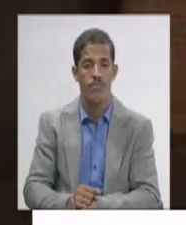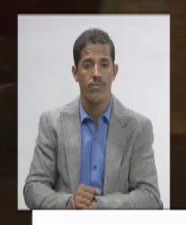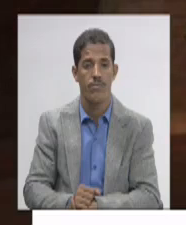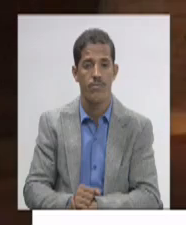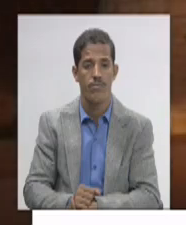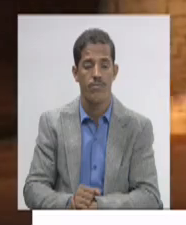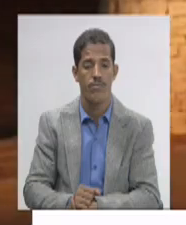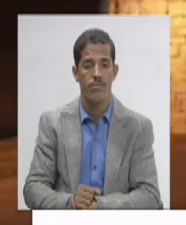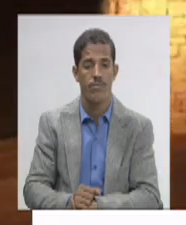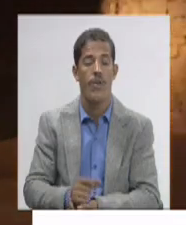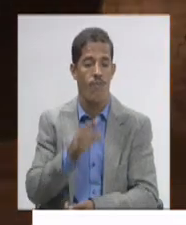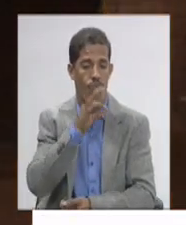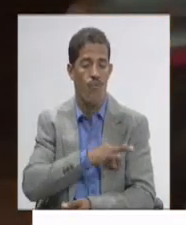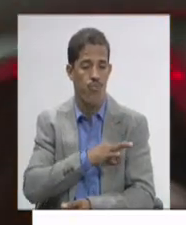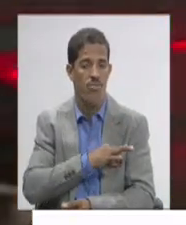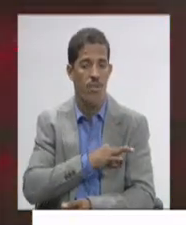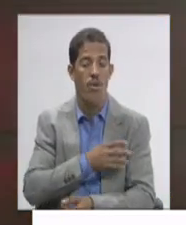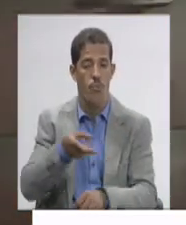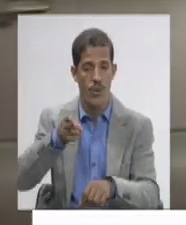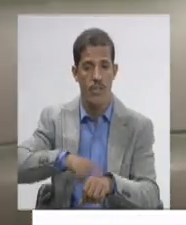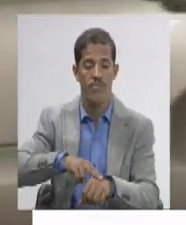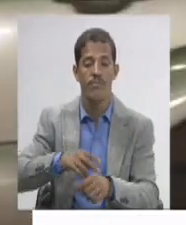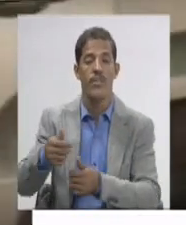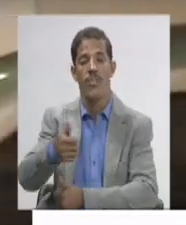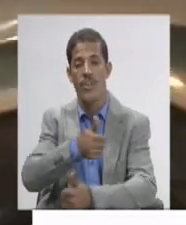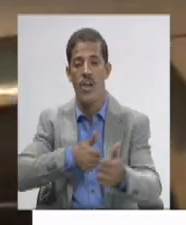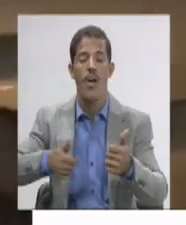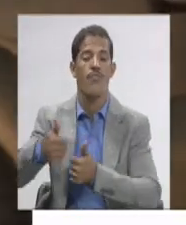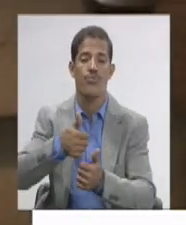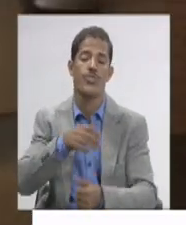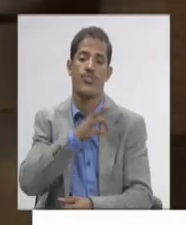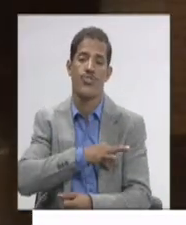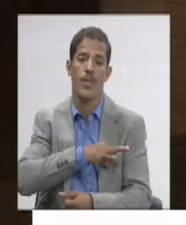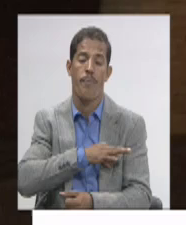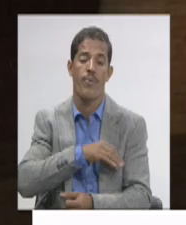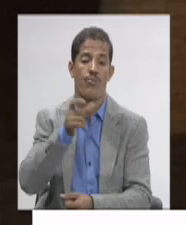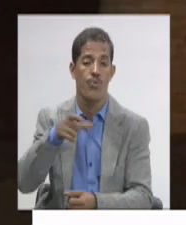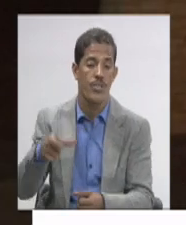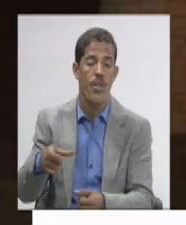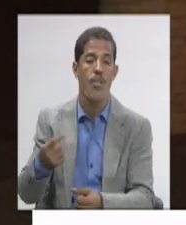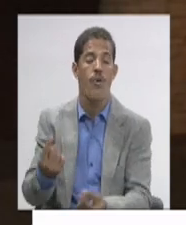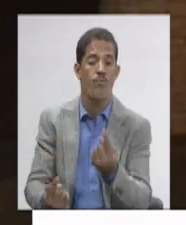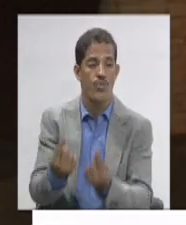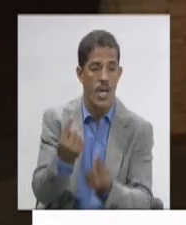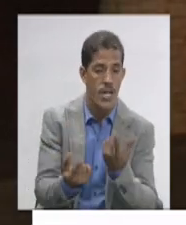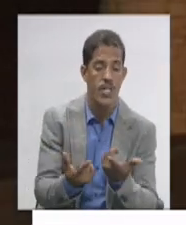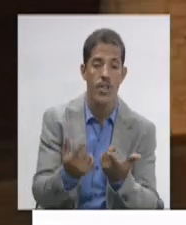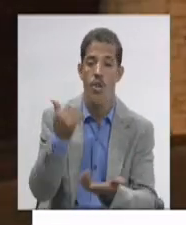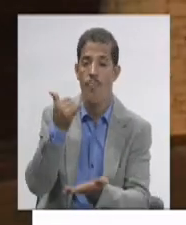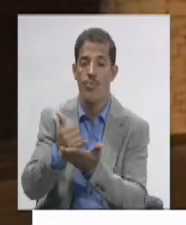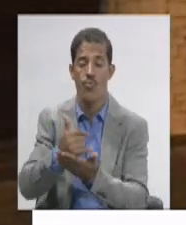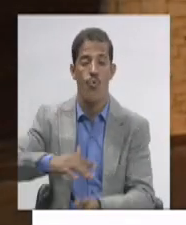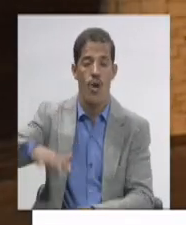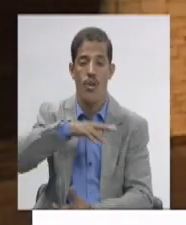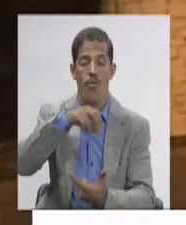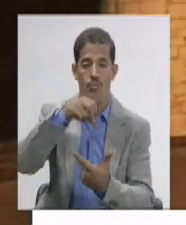العالم فرصه فرصه ايضا للتنافس الايجابي بين المزارعين والمنتجين للنخيل على المستوى